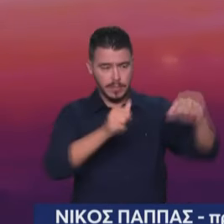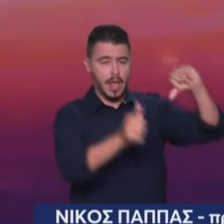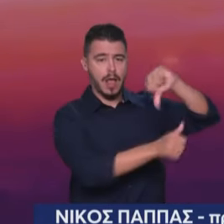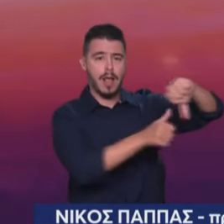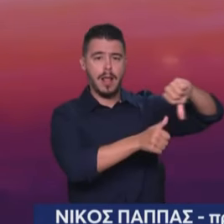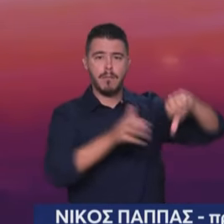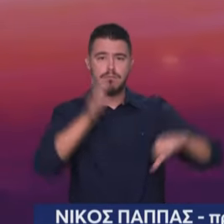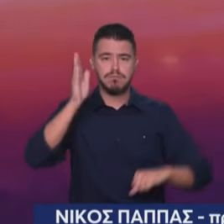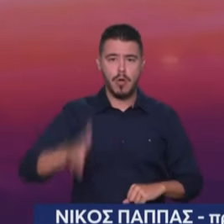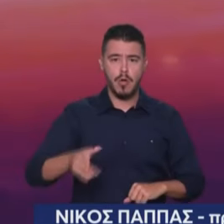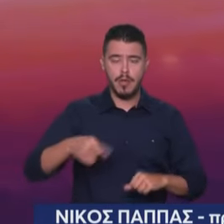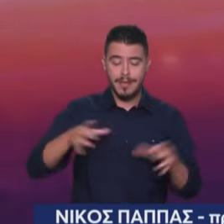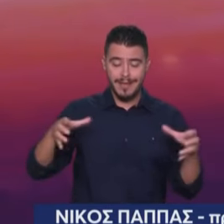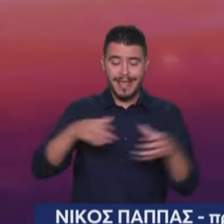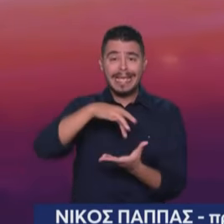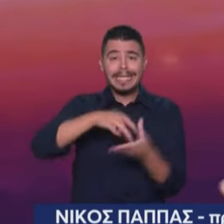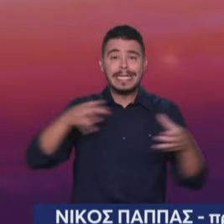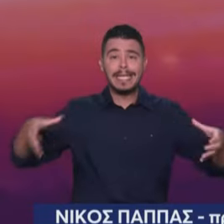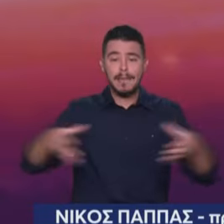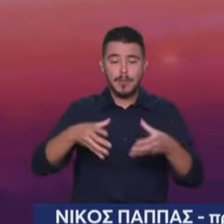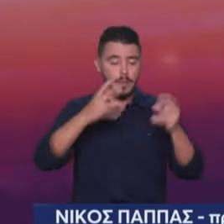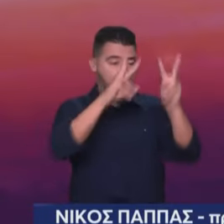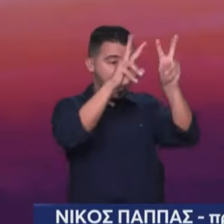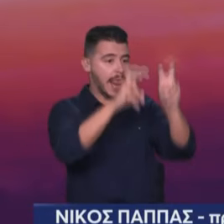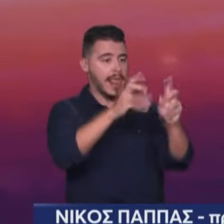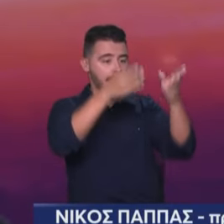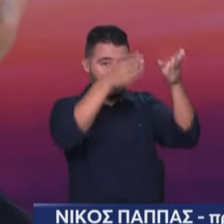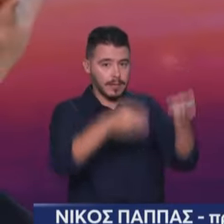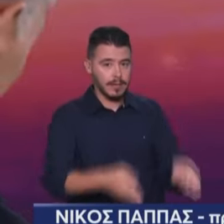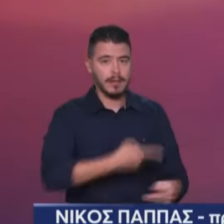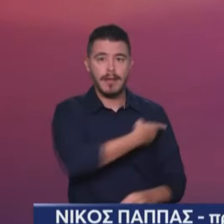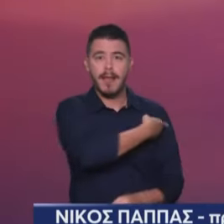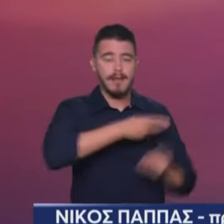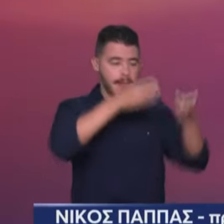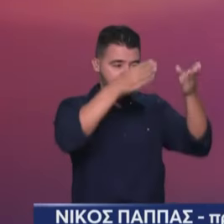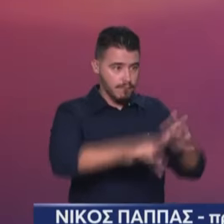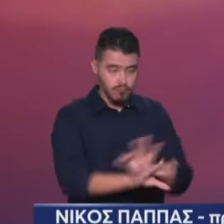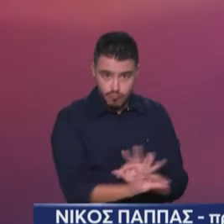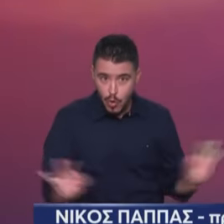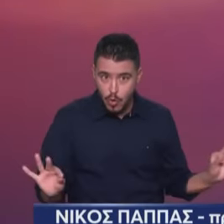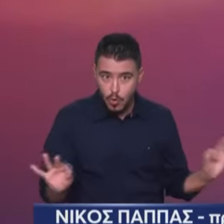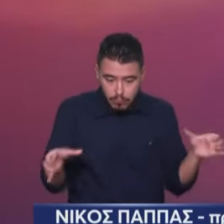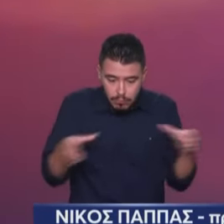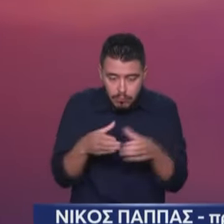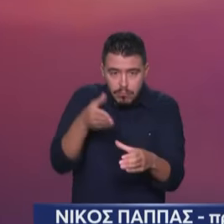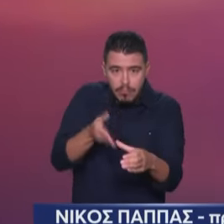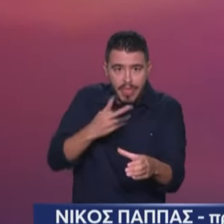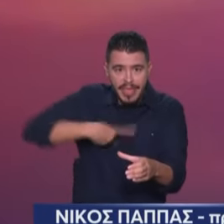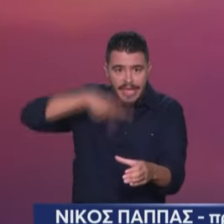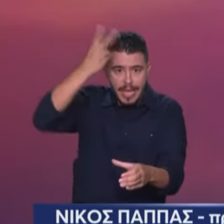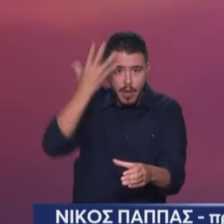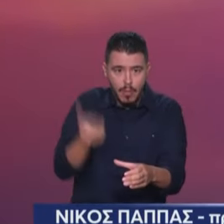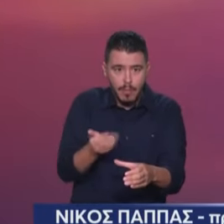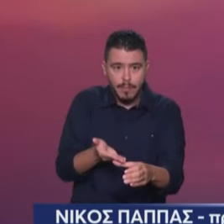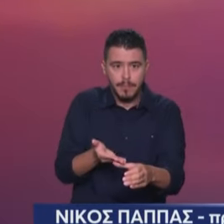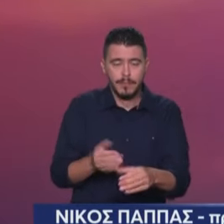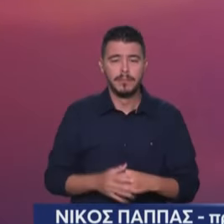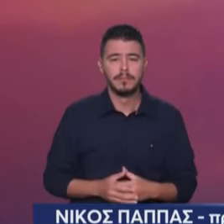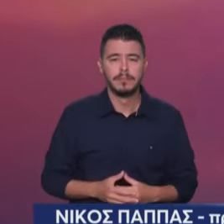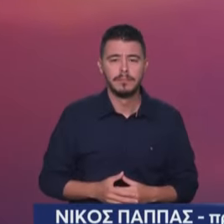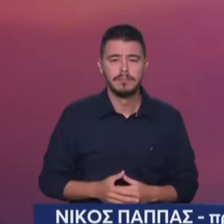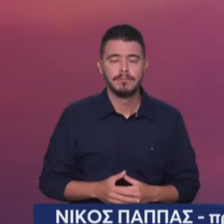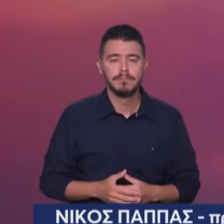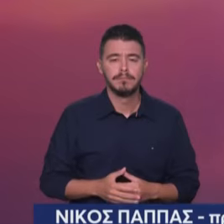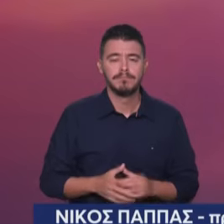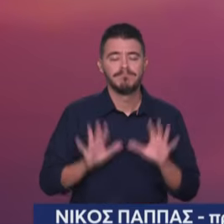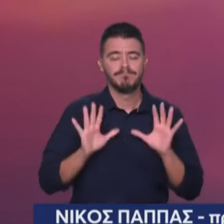ελέγχει. Εάν εκτελεί τα καθήκοντά του κατά τις συλλογικές αποφάσεις. Το ερώτημά μου είναι πιο απλό. Προσπαθώ, ή τουλάχιστον έτσι το έχω στο